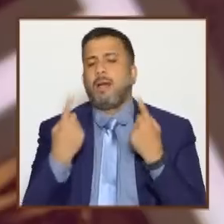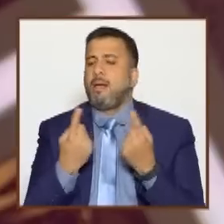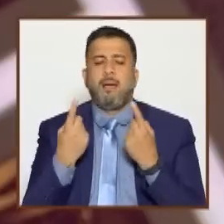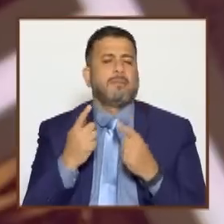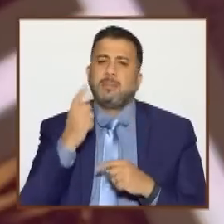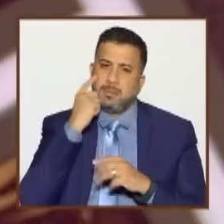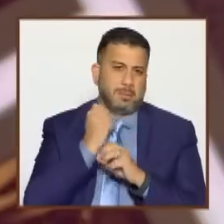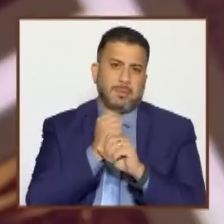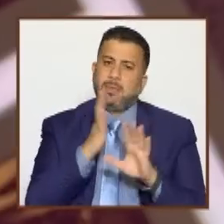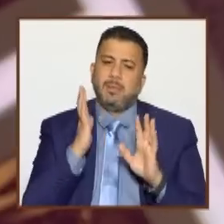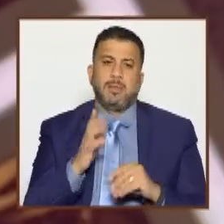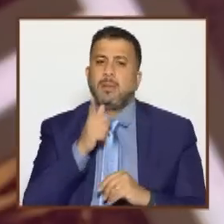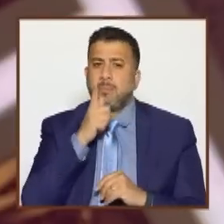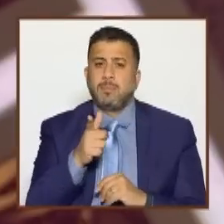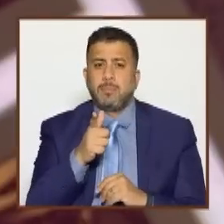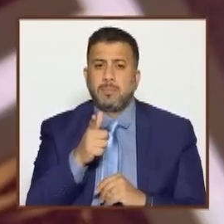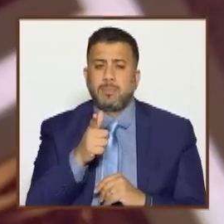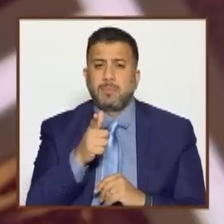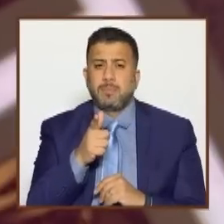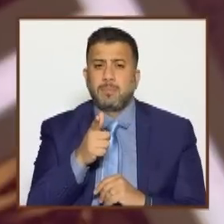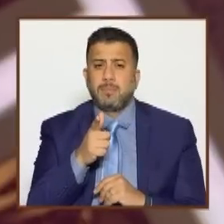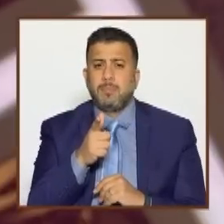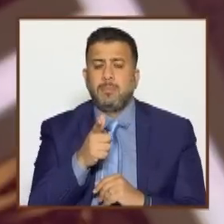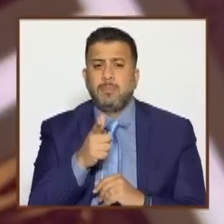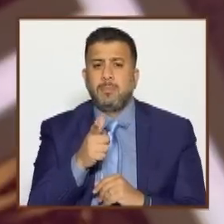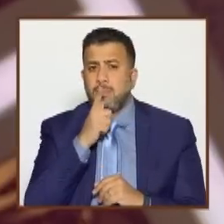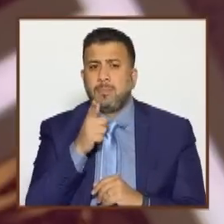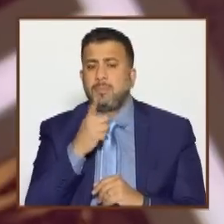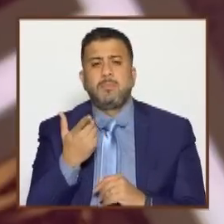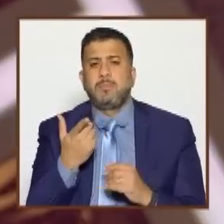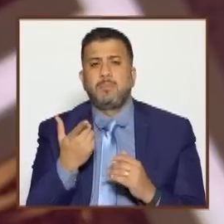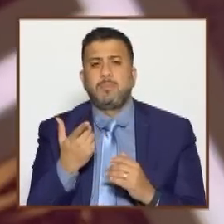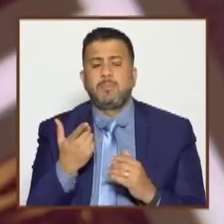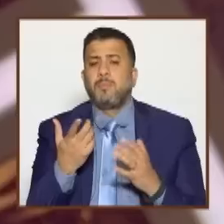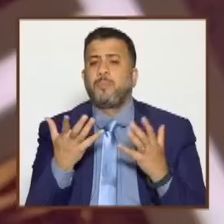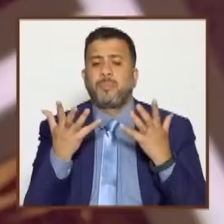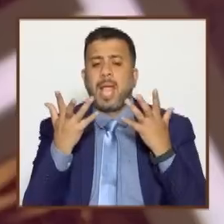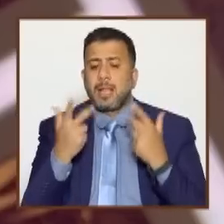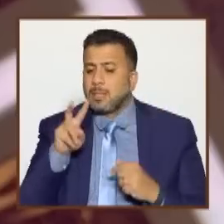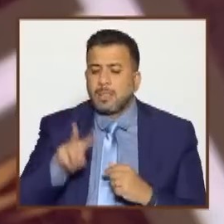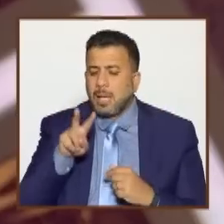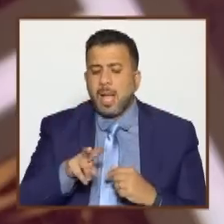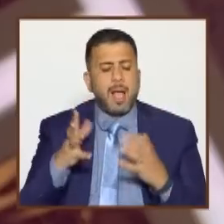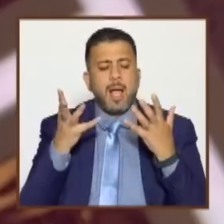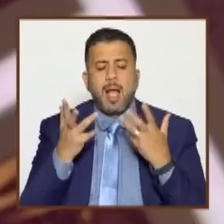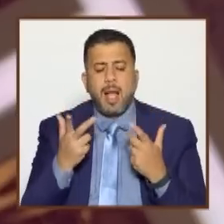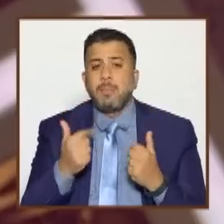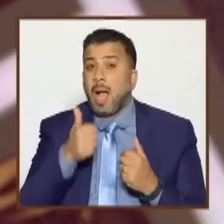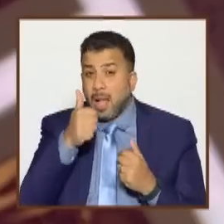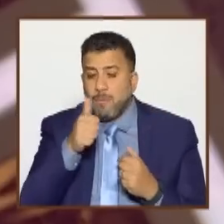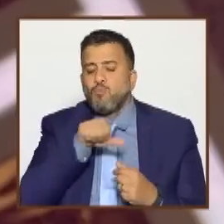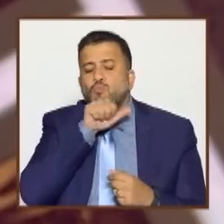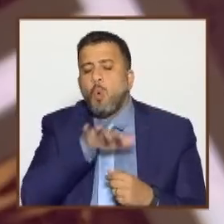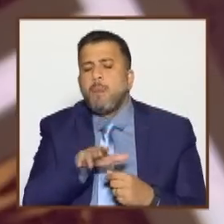بذلك فتصلينا في البيت. قضية أنك العدد أفضل يعني عدد ما كان عليه النبي عليه